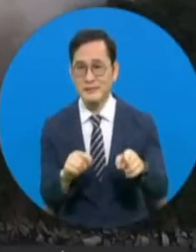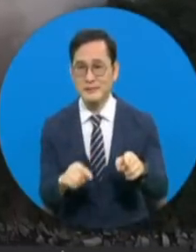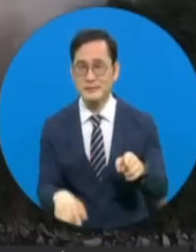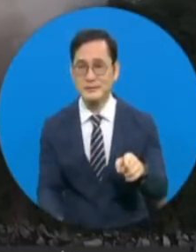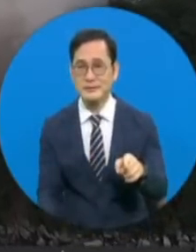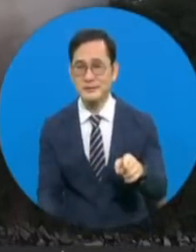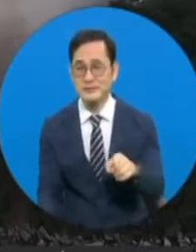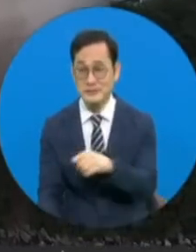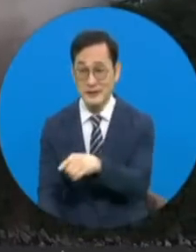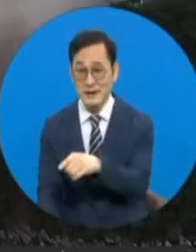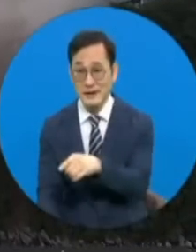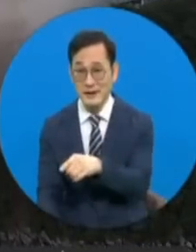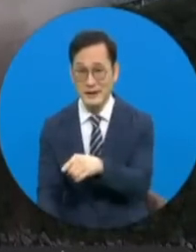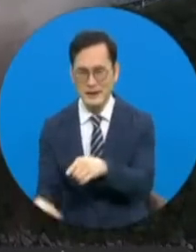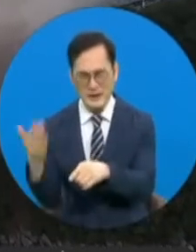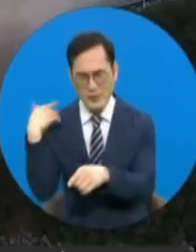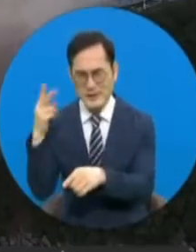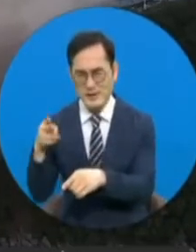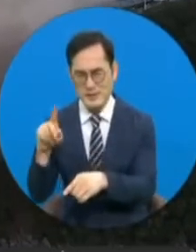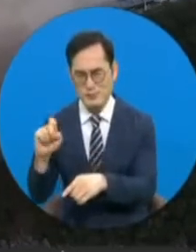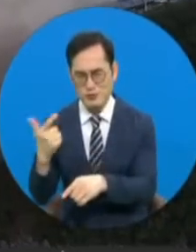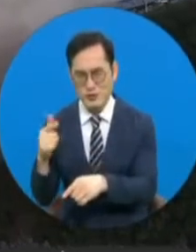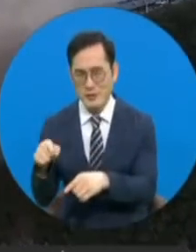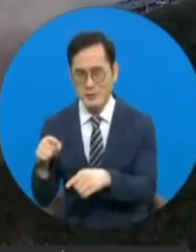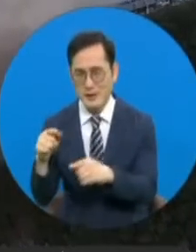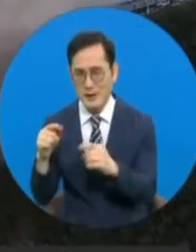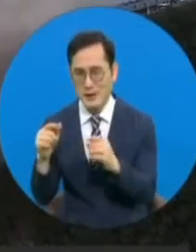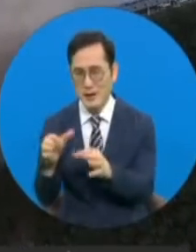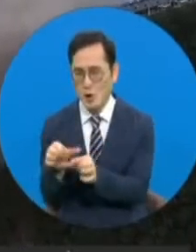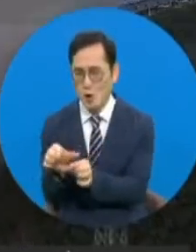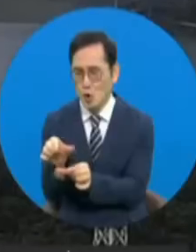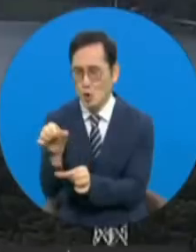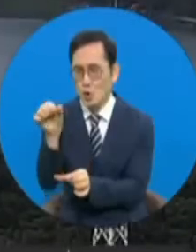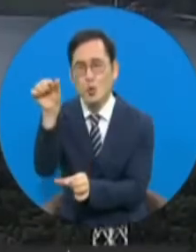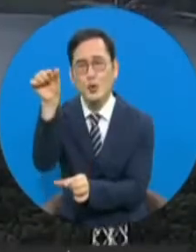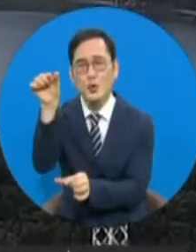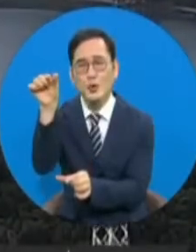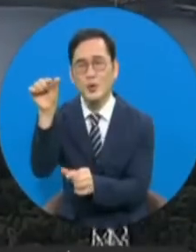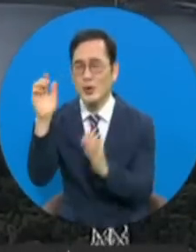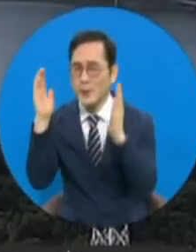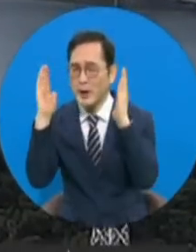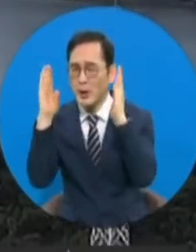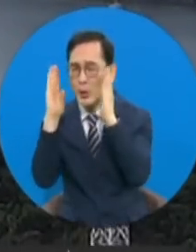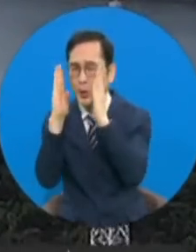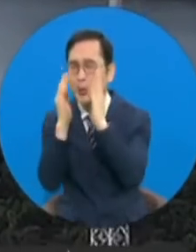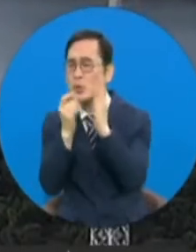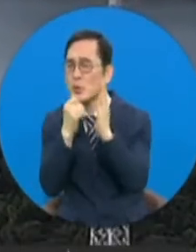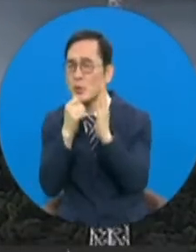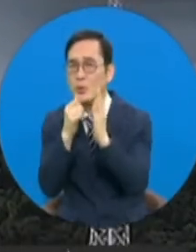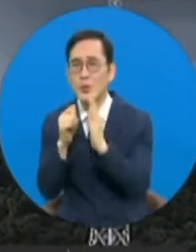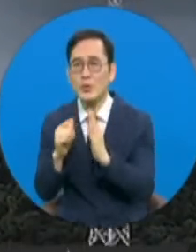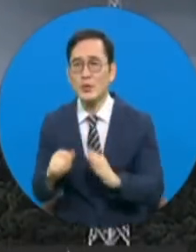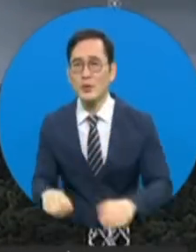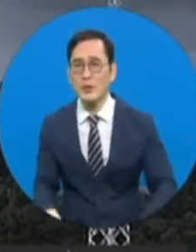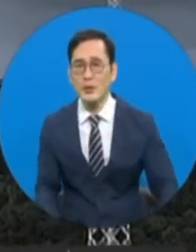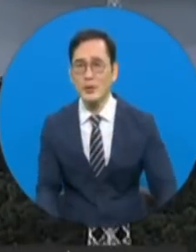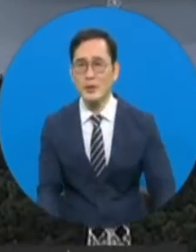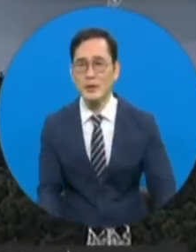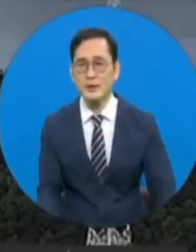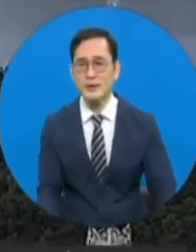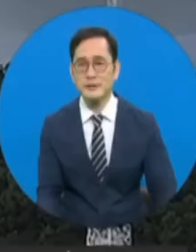굉장히 얄쌍하죠 확실히 차이가 있습니다 지금부터 그 이유가 무엇인지 분석을 해 보겠습니다